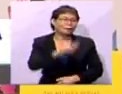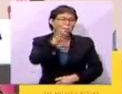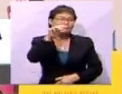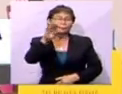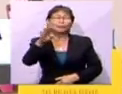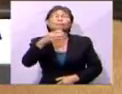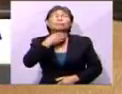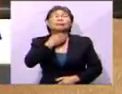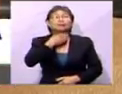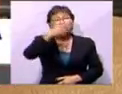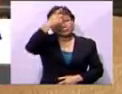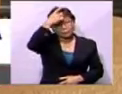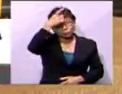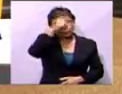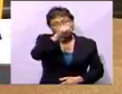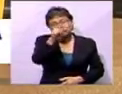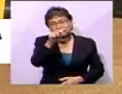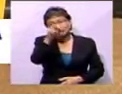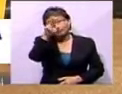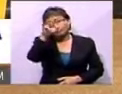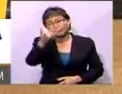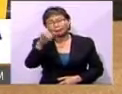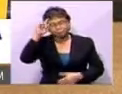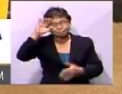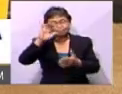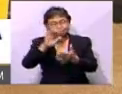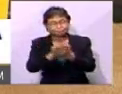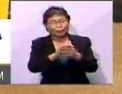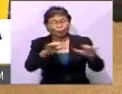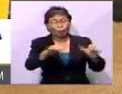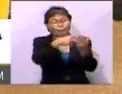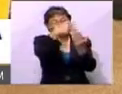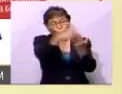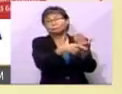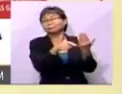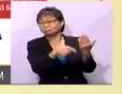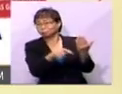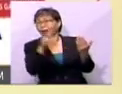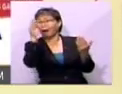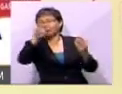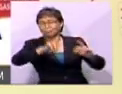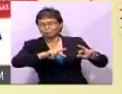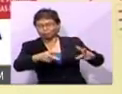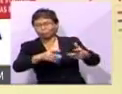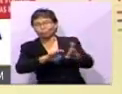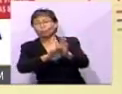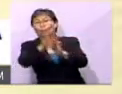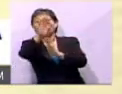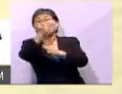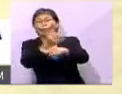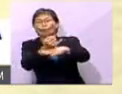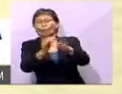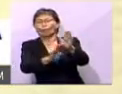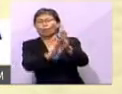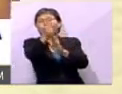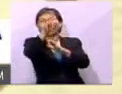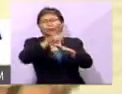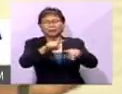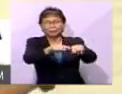Menteri Besar Perak Dato' Sri Dr. Zamri Abdul Kadir percaya pelaksanaan projek tersebut bakal menjana pertumbuhan industri